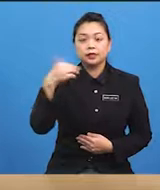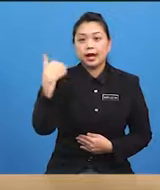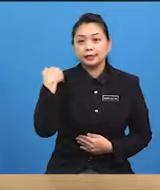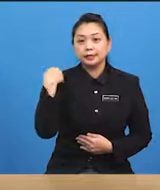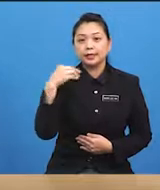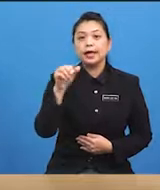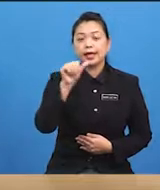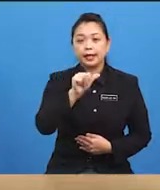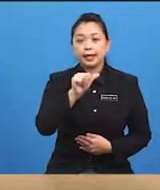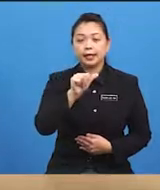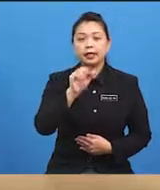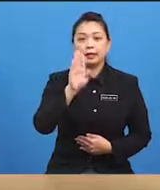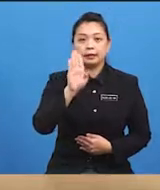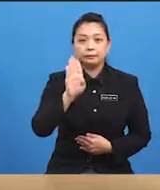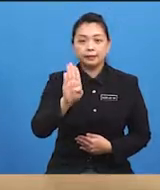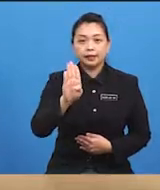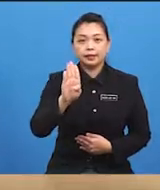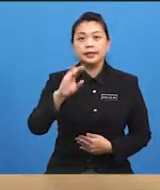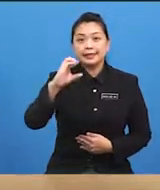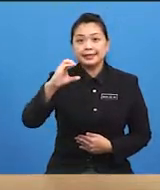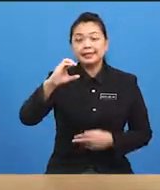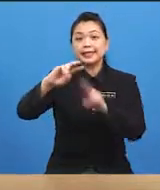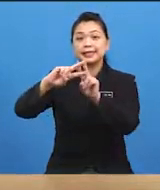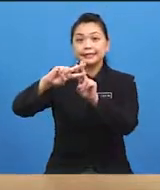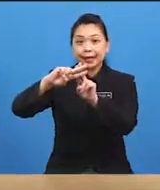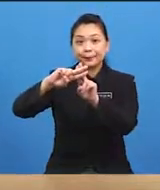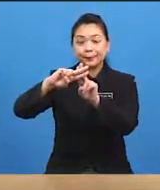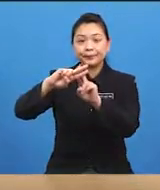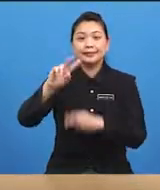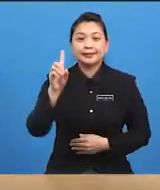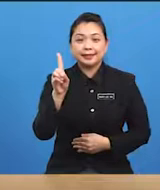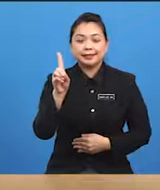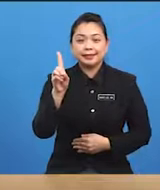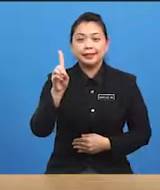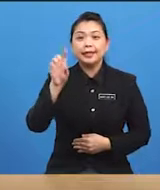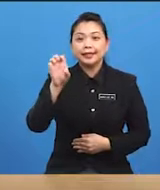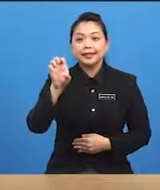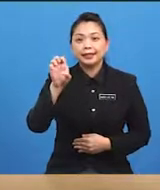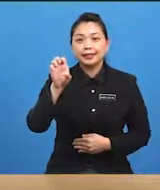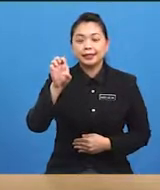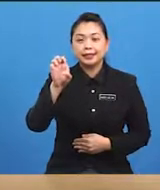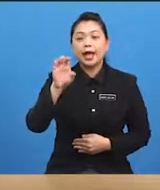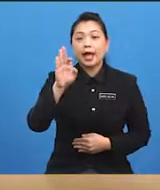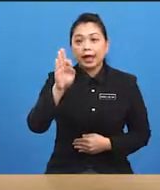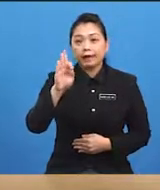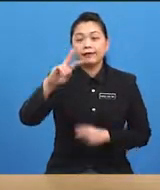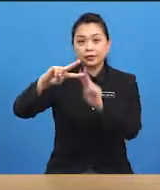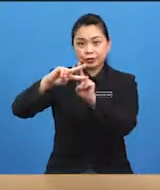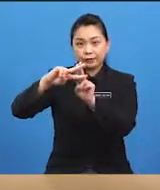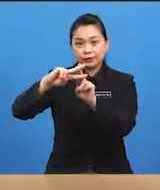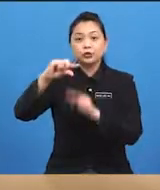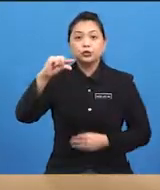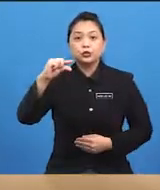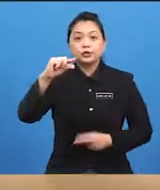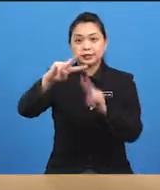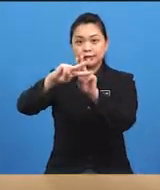A, B, C sharp, D, E, F sharp, G